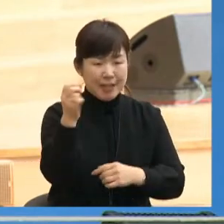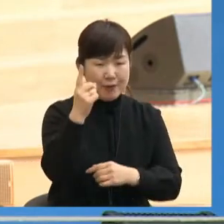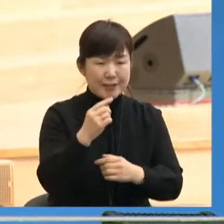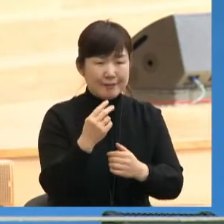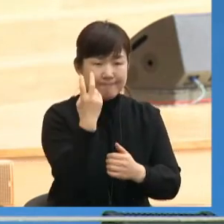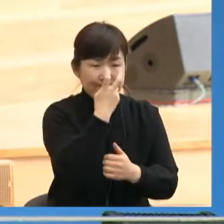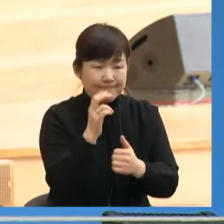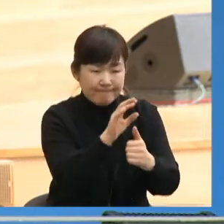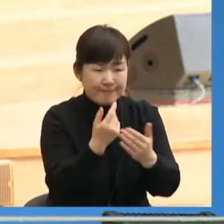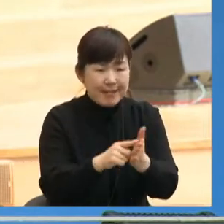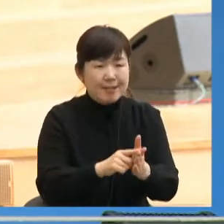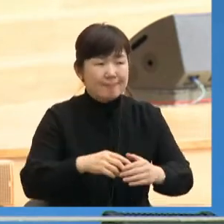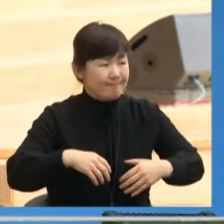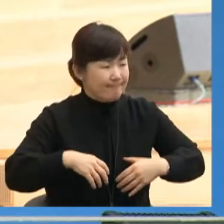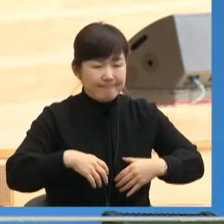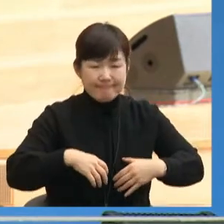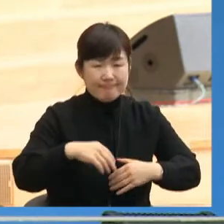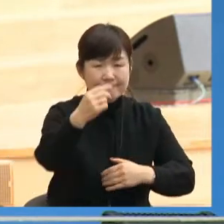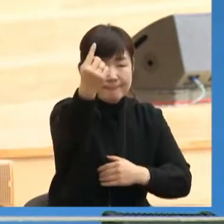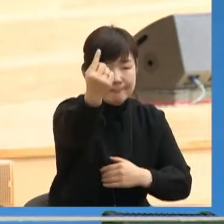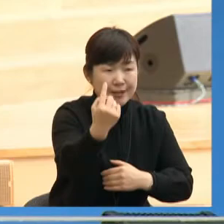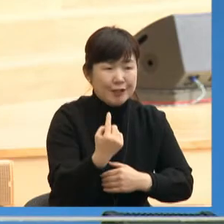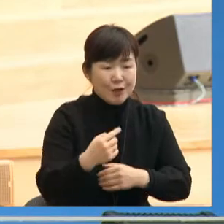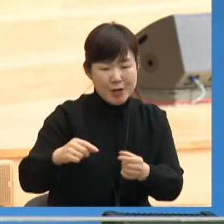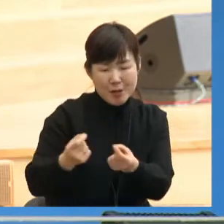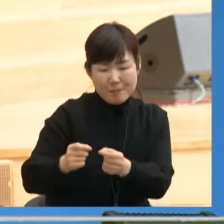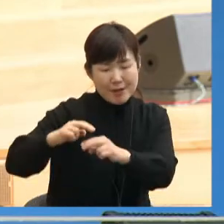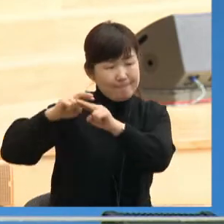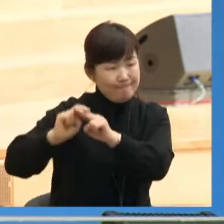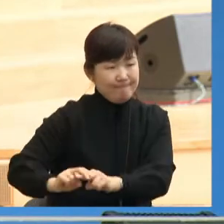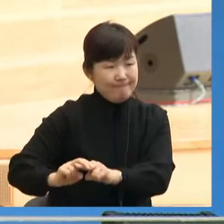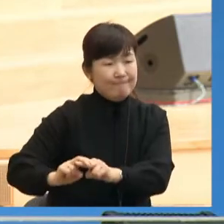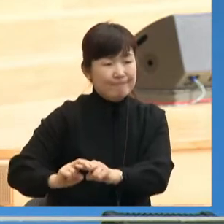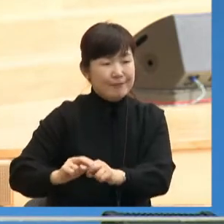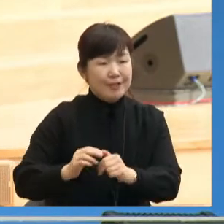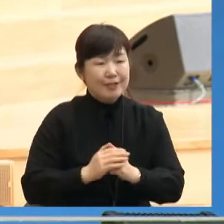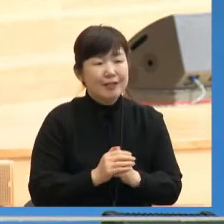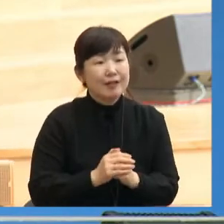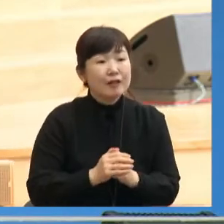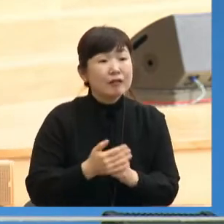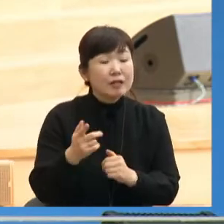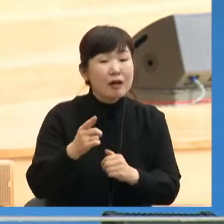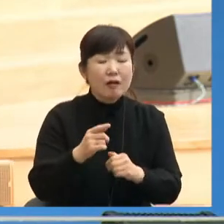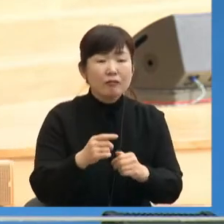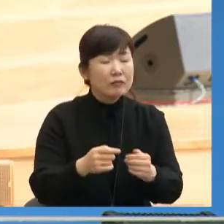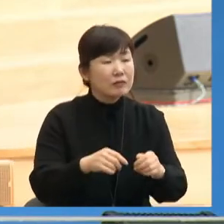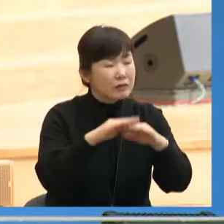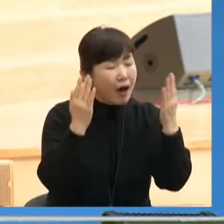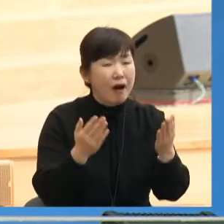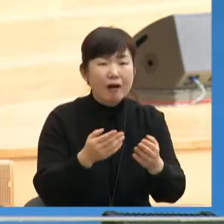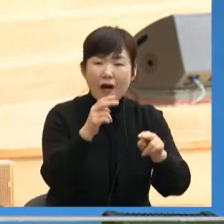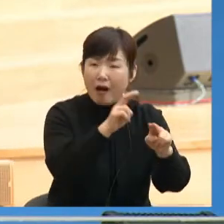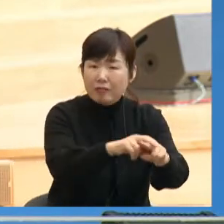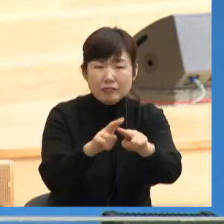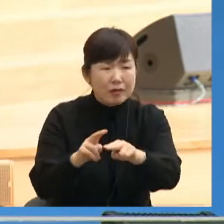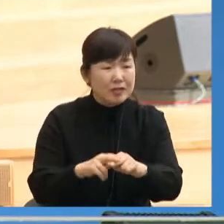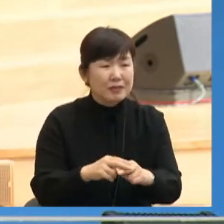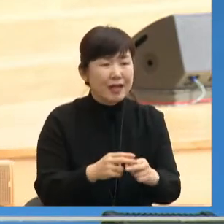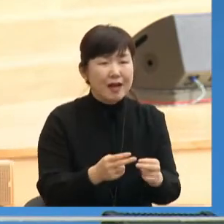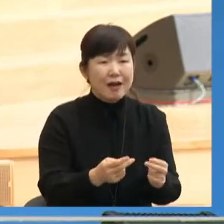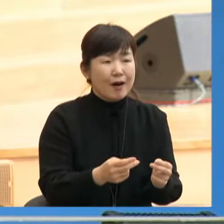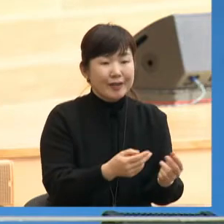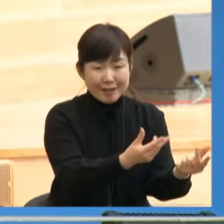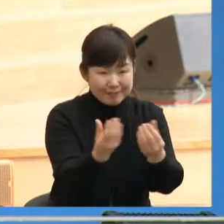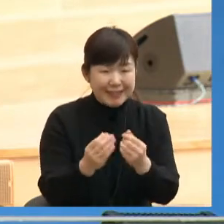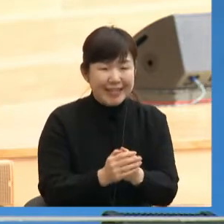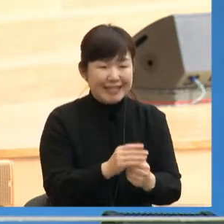위해 딱 한번 살피면서 그의 다윗 옆에 책임감 있는 모습으로 앉아요. 이제 모든 사람들이 다 앉게 되자 성질 급했던 이